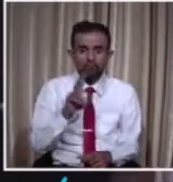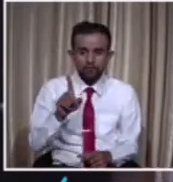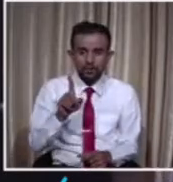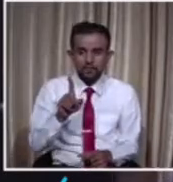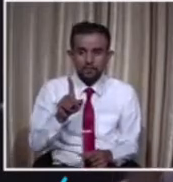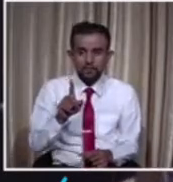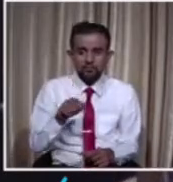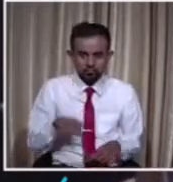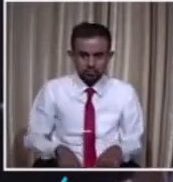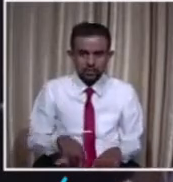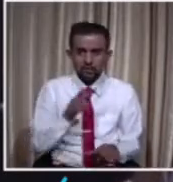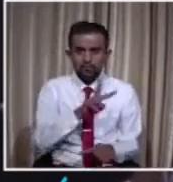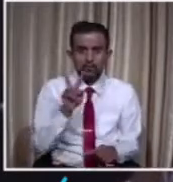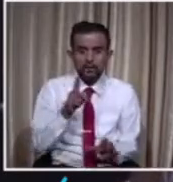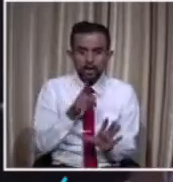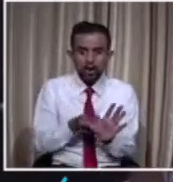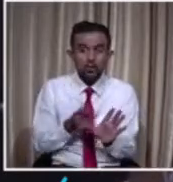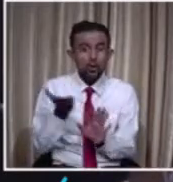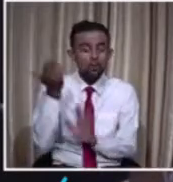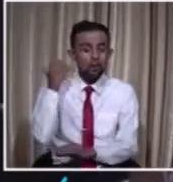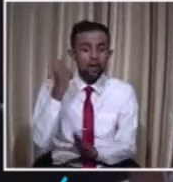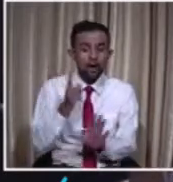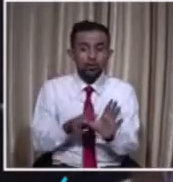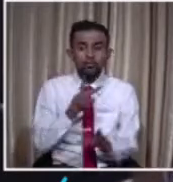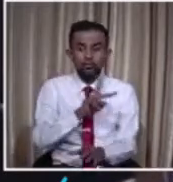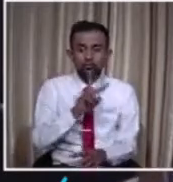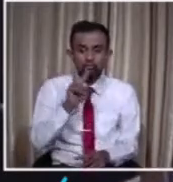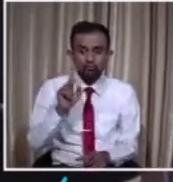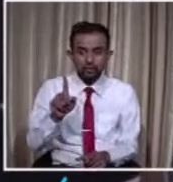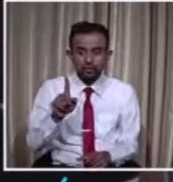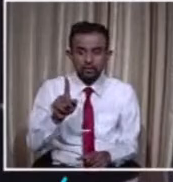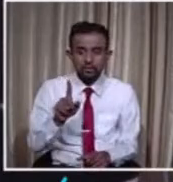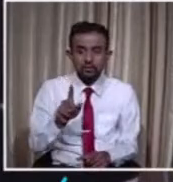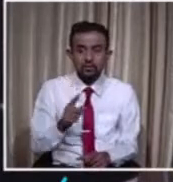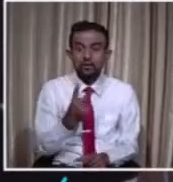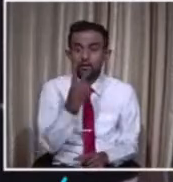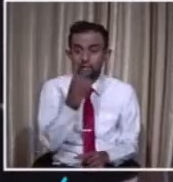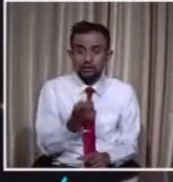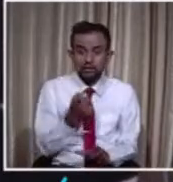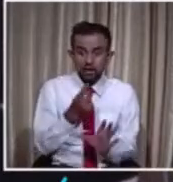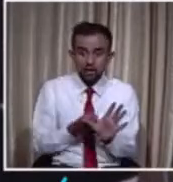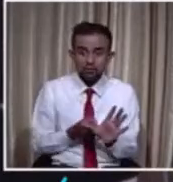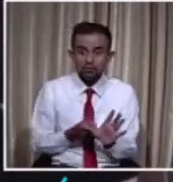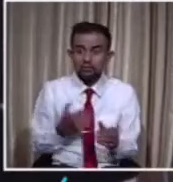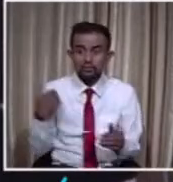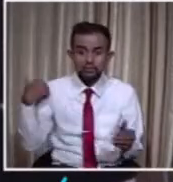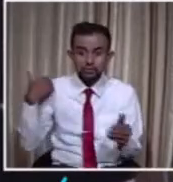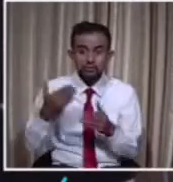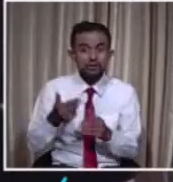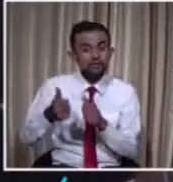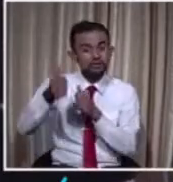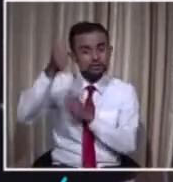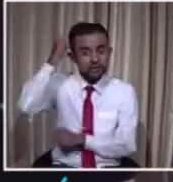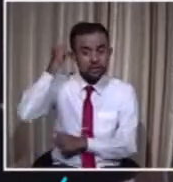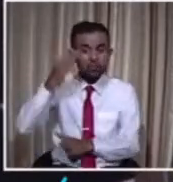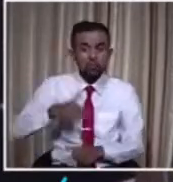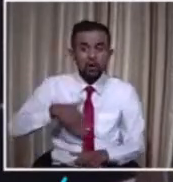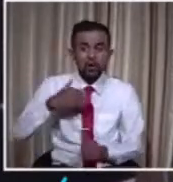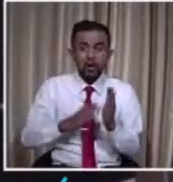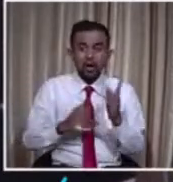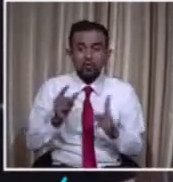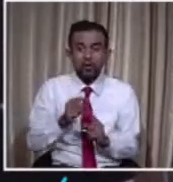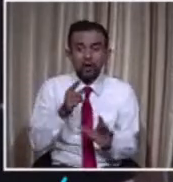me 22 weni avurudda pahugiya avurudu 21ema 2000 indala. Ita kali mahamati kalin lawurdu